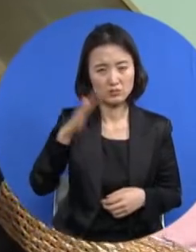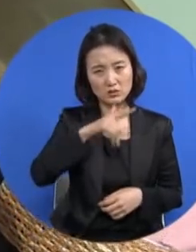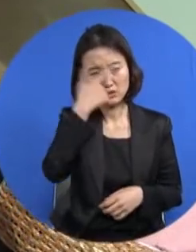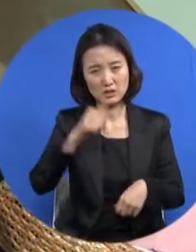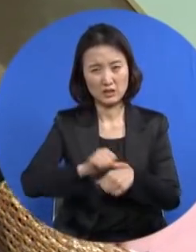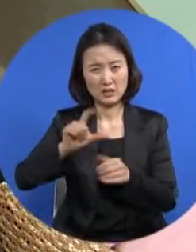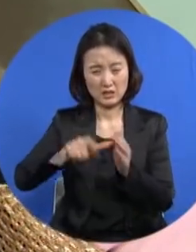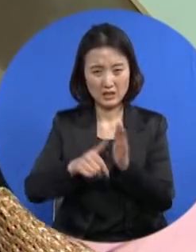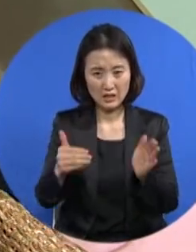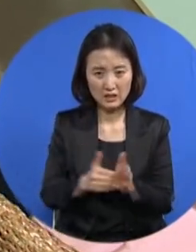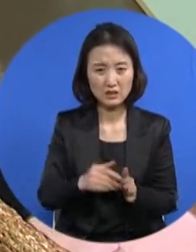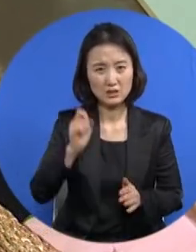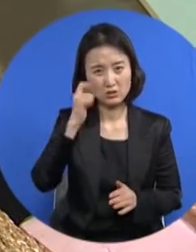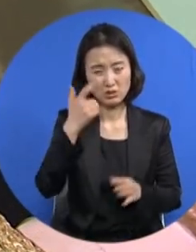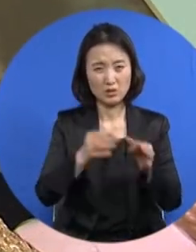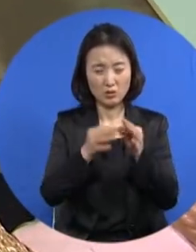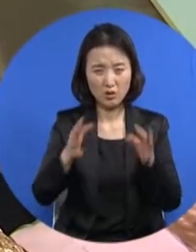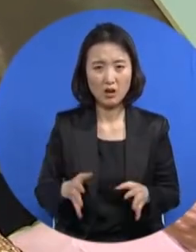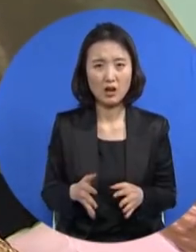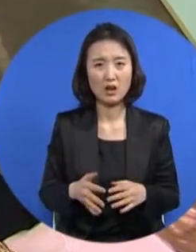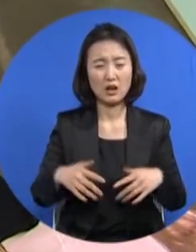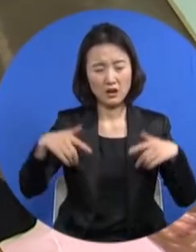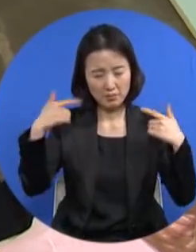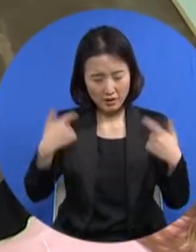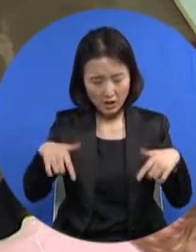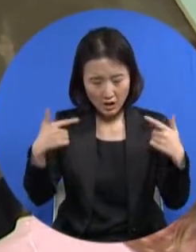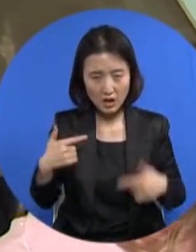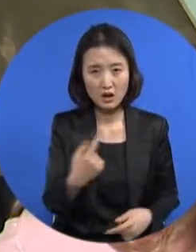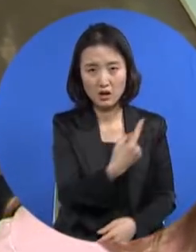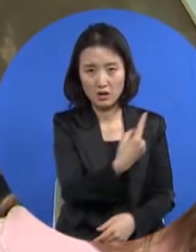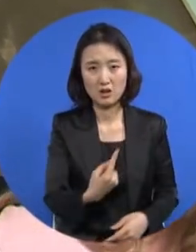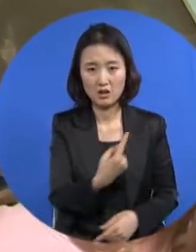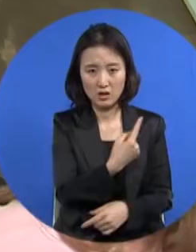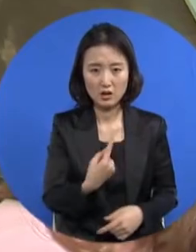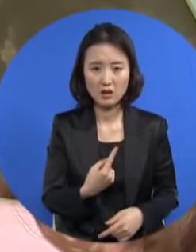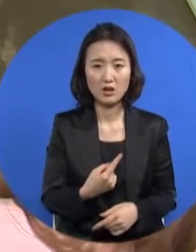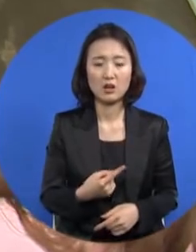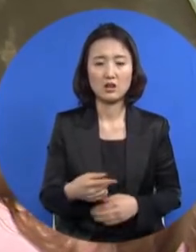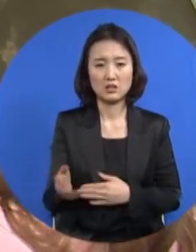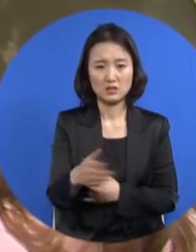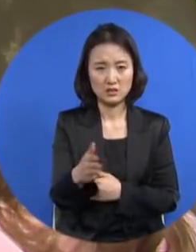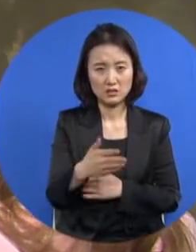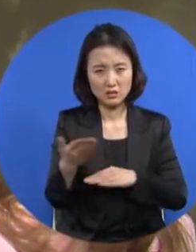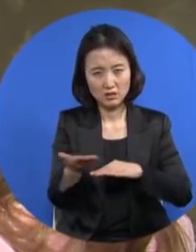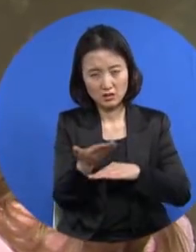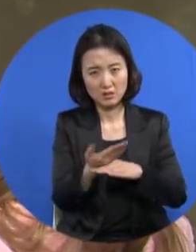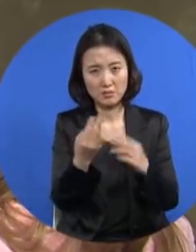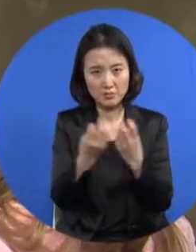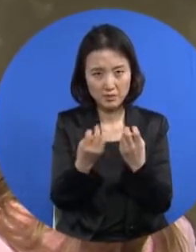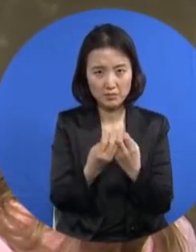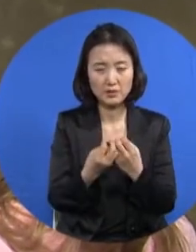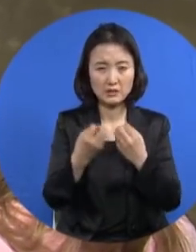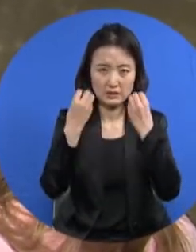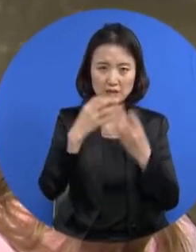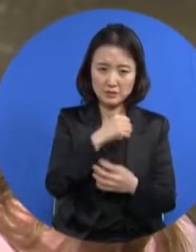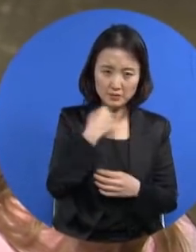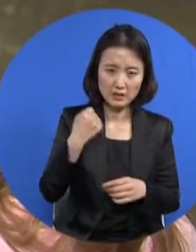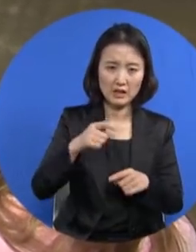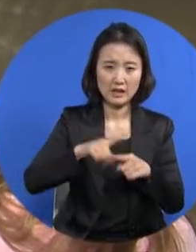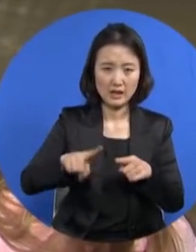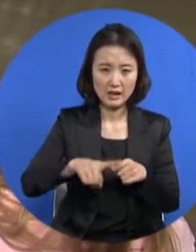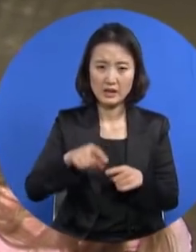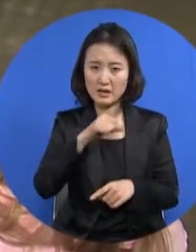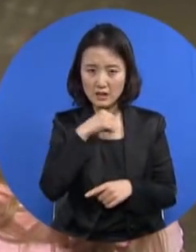5시 정도까지 6개월 동안 하루도 안 빠지고 오셔가지고 저한테 어떻게 생선에 포를 뜨고 어떻게 해야지 신선한 어떻게 칼집을